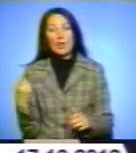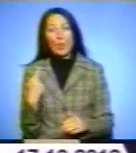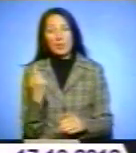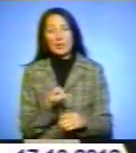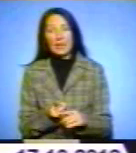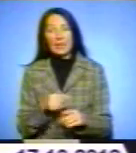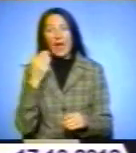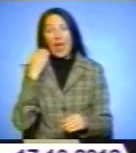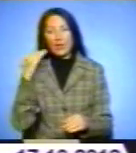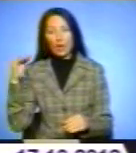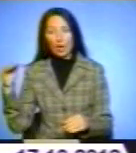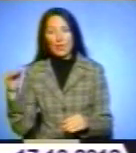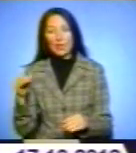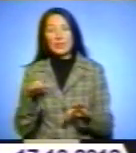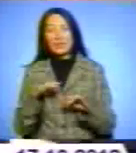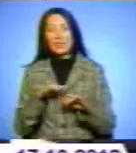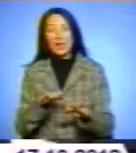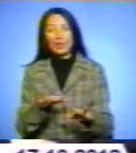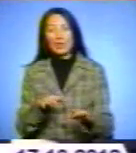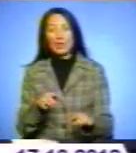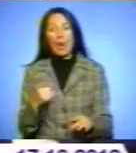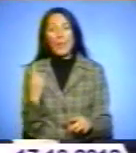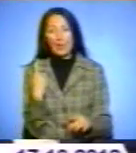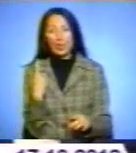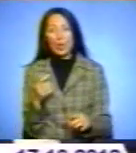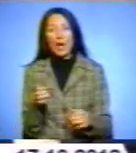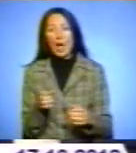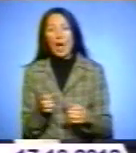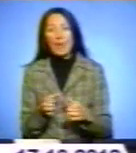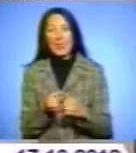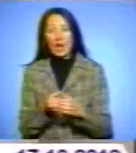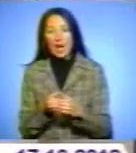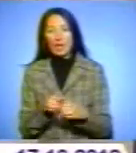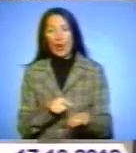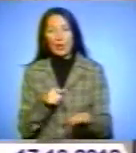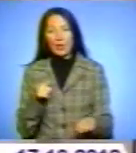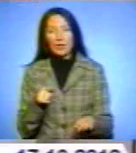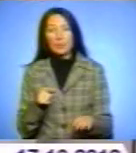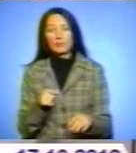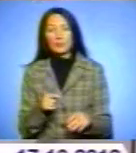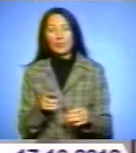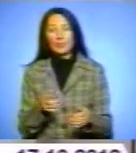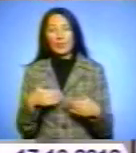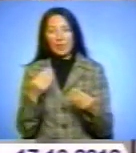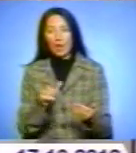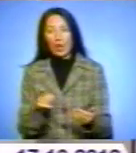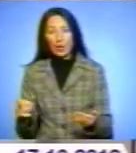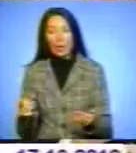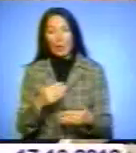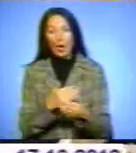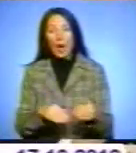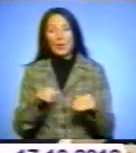це ефективність діяльності патрульних нарядів, оперативне реагування на звернення громадян. Програма дає можливість органам внутрішніх